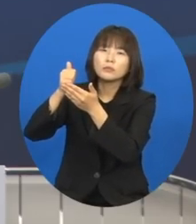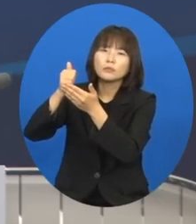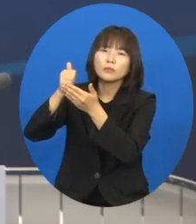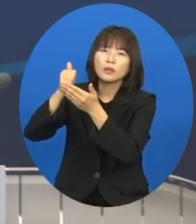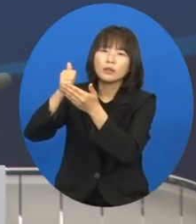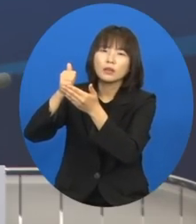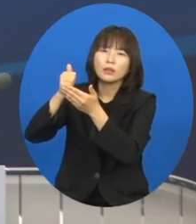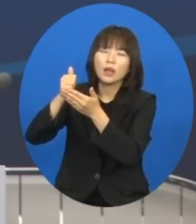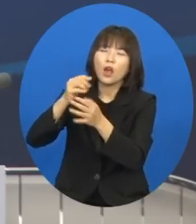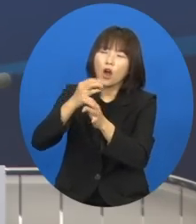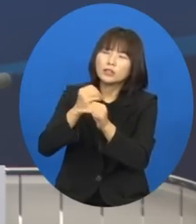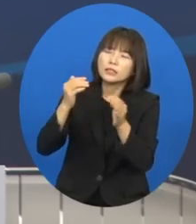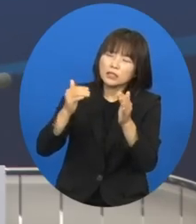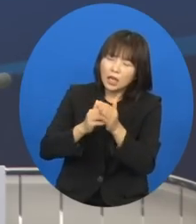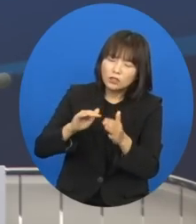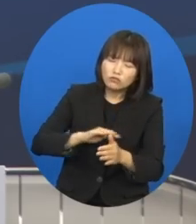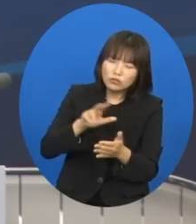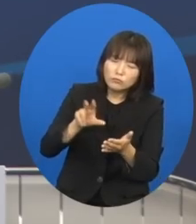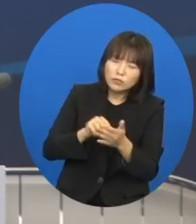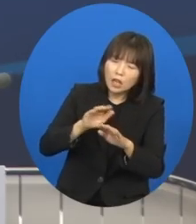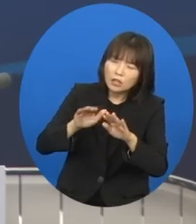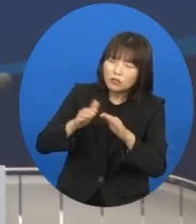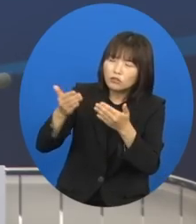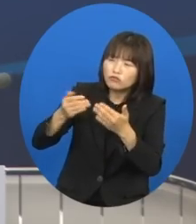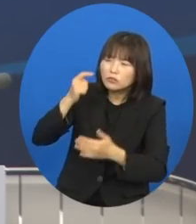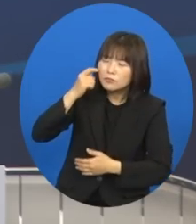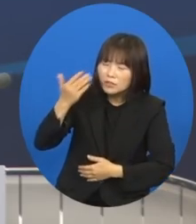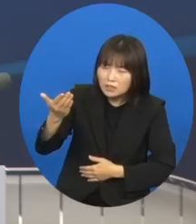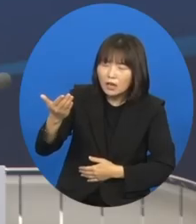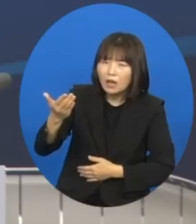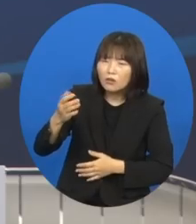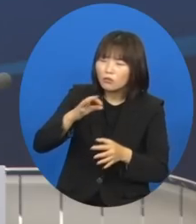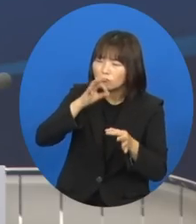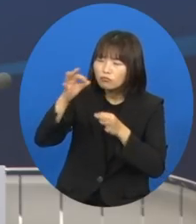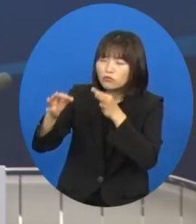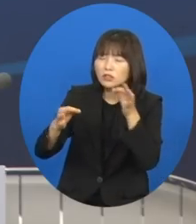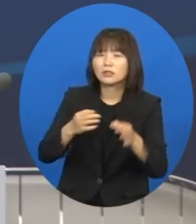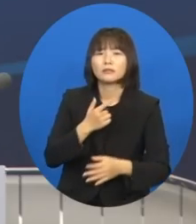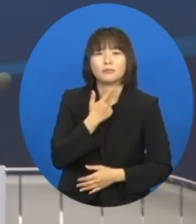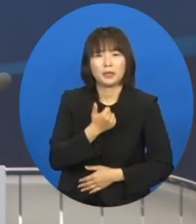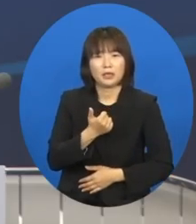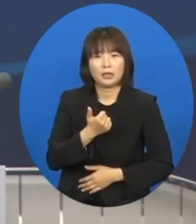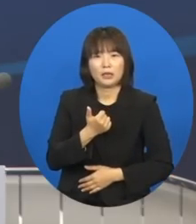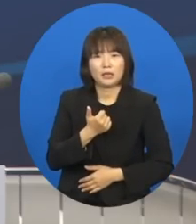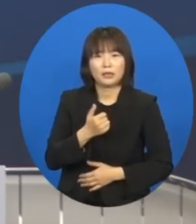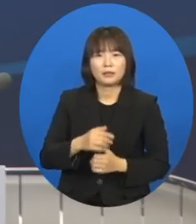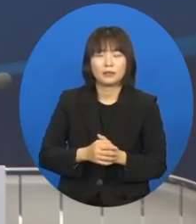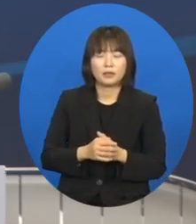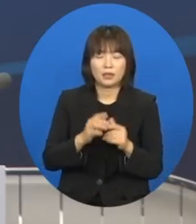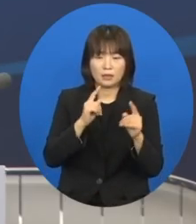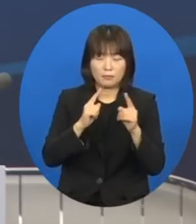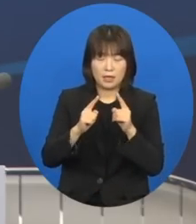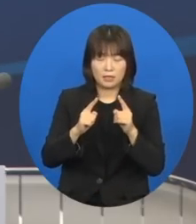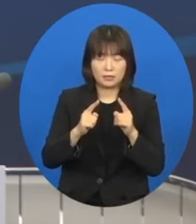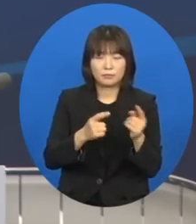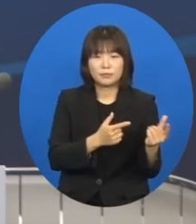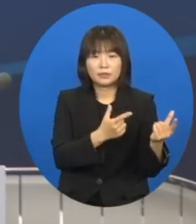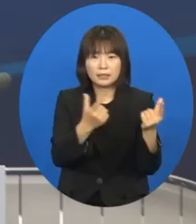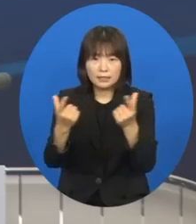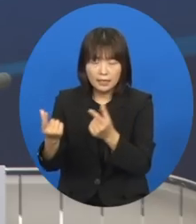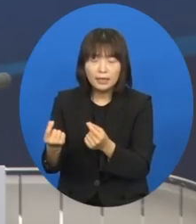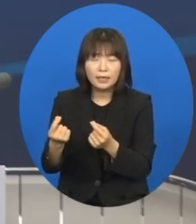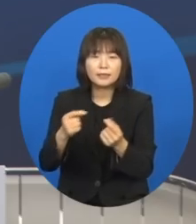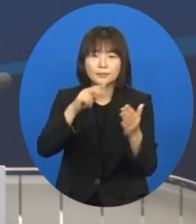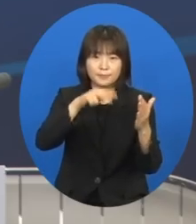해결해 줄 것이냐 우리뿐만 아니라 그들도 하나님께 부르짖었다는 거예요. 말씀을 잠깐 다 같이 한번 합독하시겠습니다.